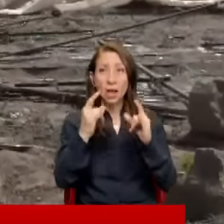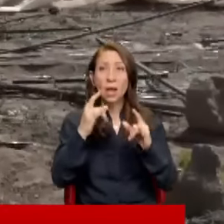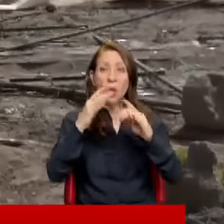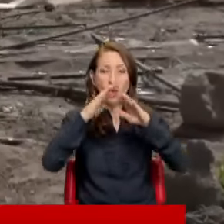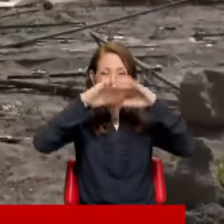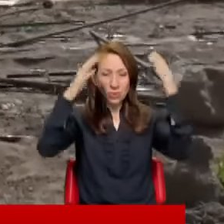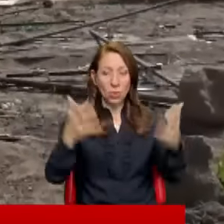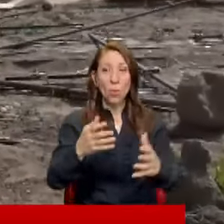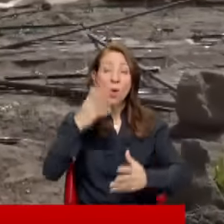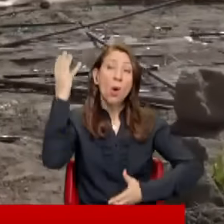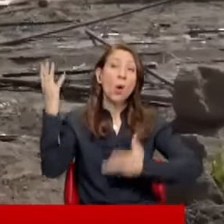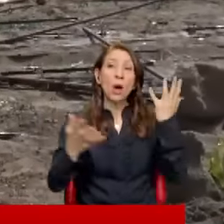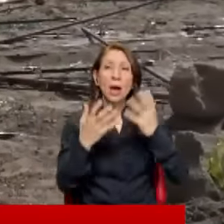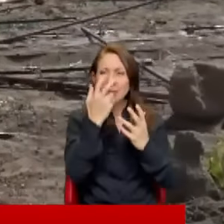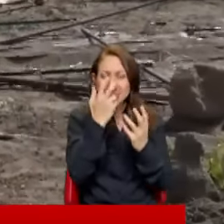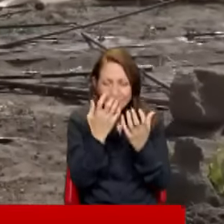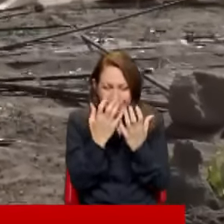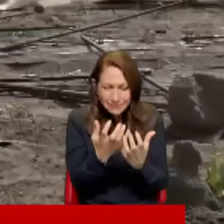uçtu